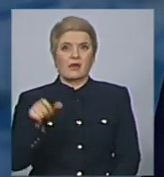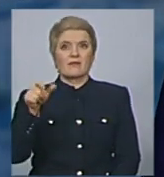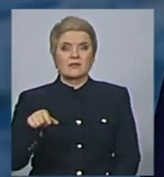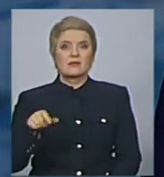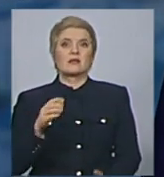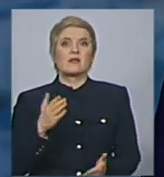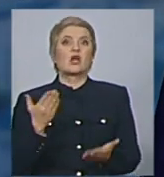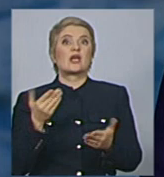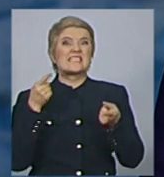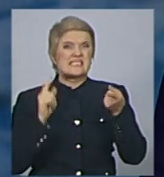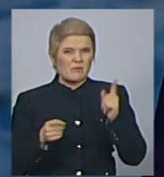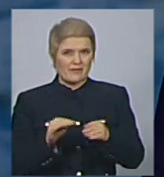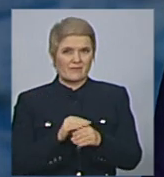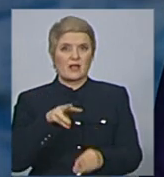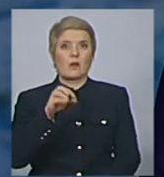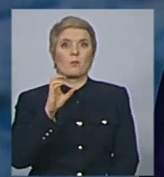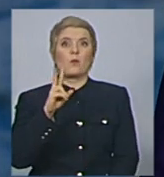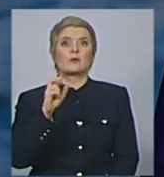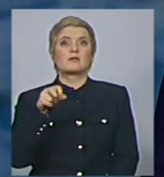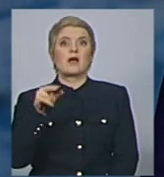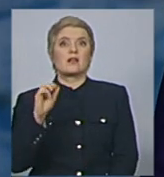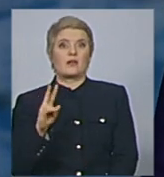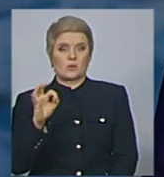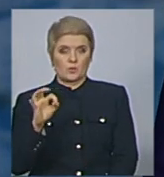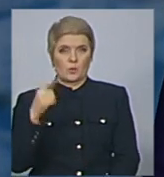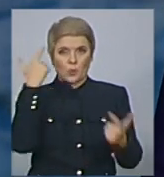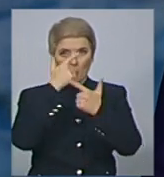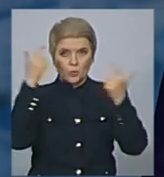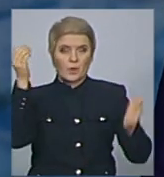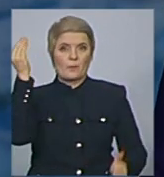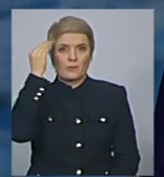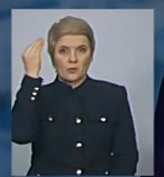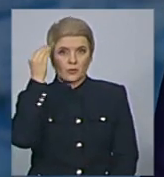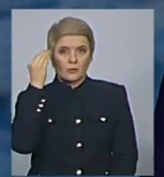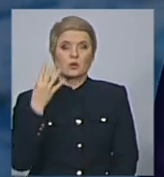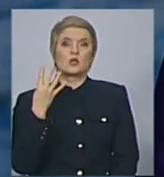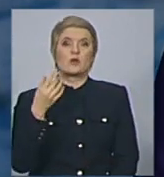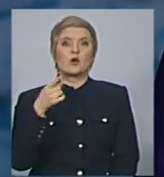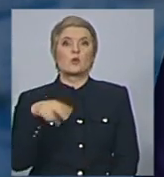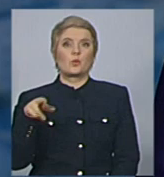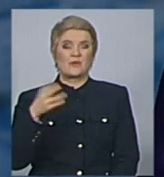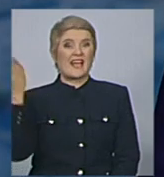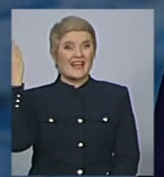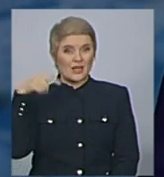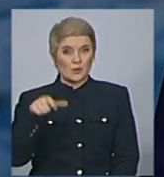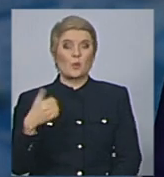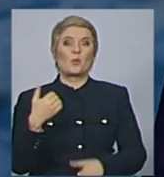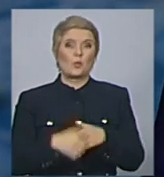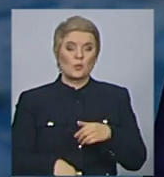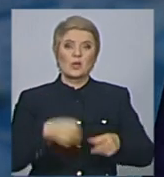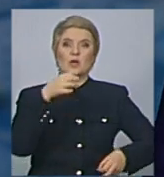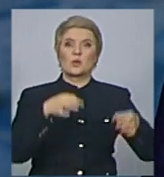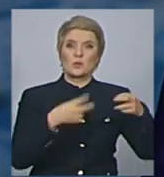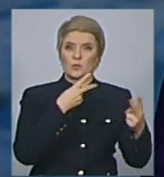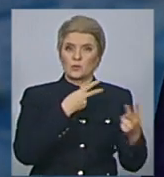чиє справжнє прізвище Москаленко, оголосили підозру 4 грудня. Раніше він вже був засуджений за організацію вбивства